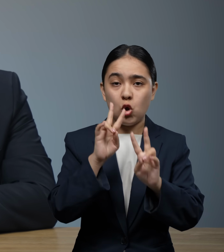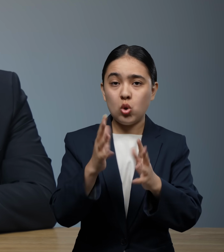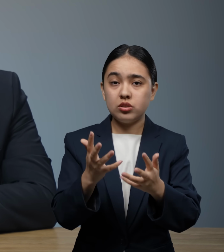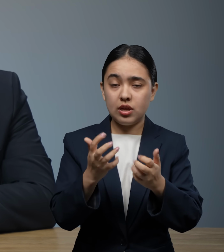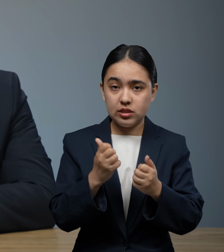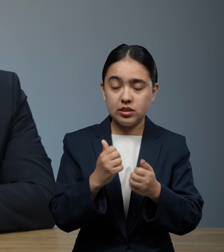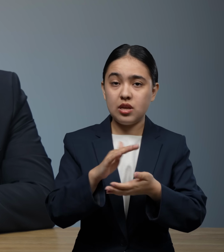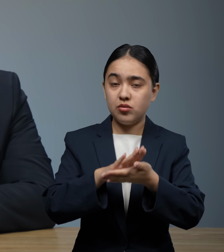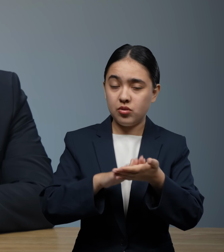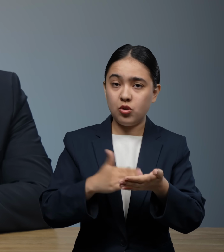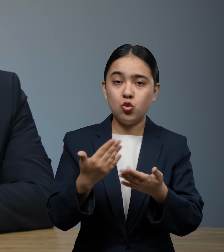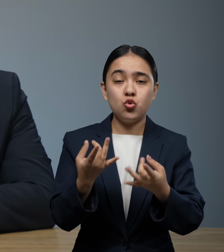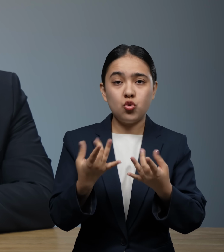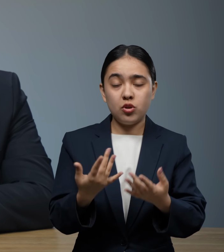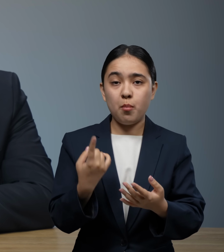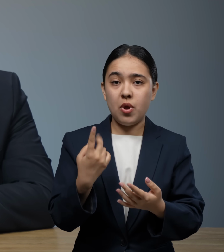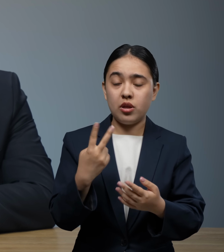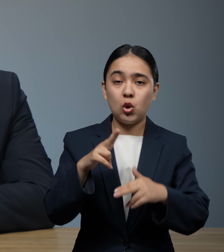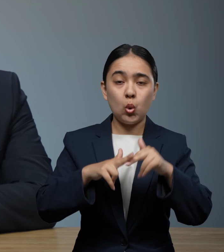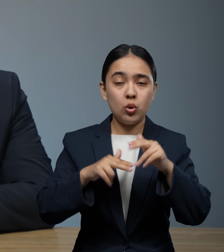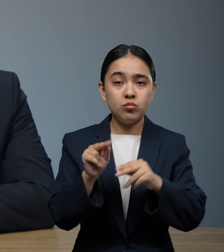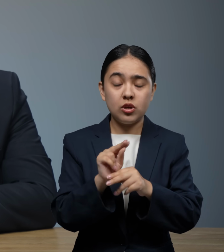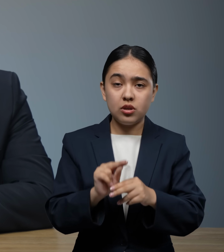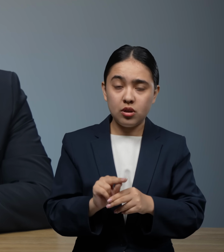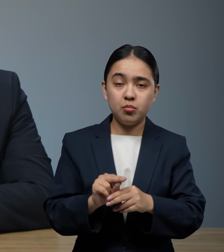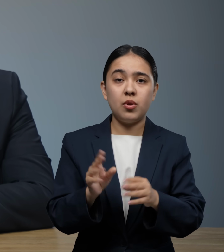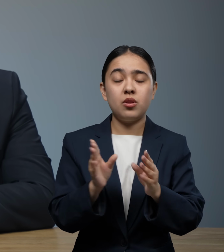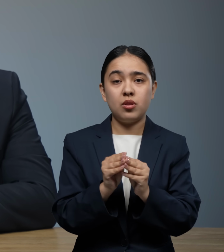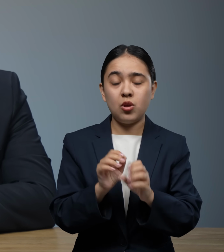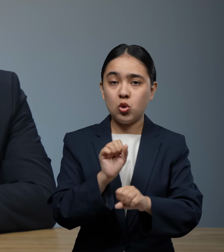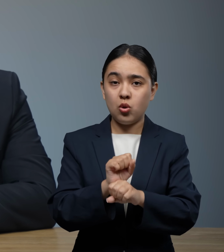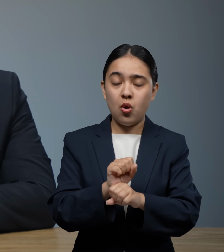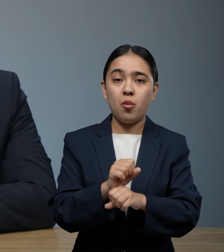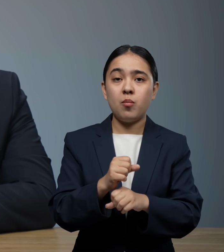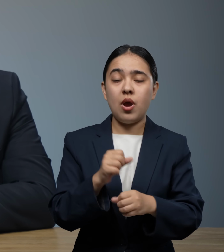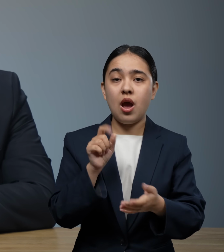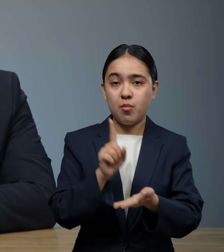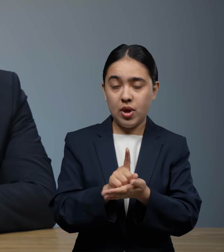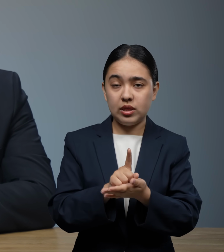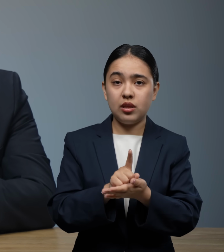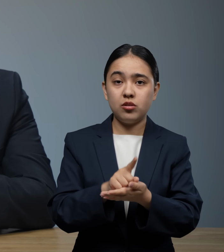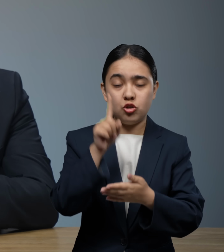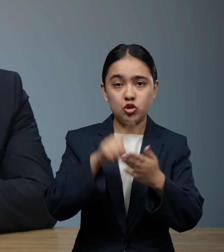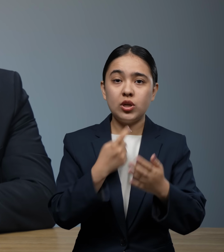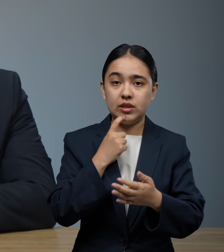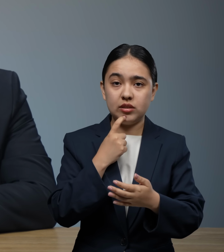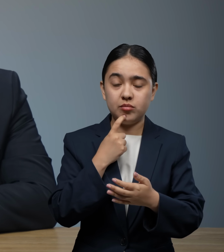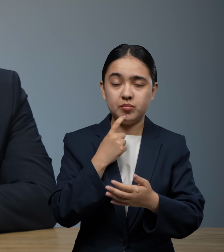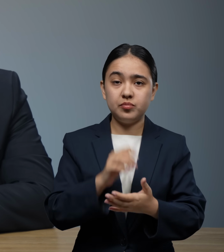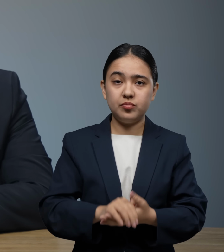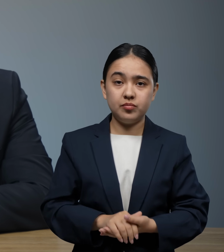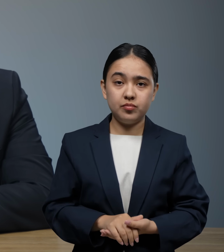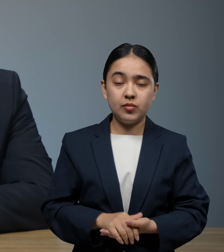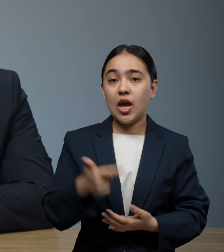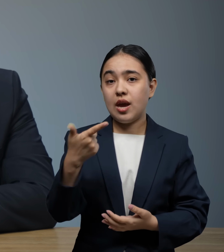qaytmasdan ko'rinish olgan tendensiyani shunchaki bir ikkita qurilmani ta'mirlab qo'yish bilangina to'xtatib bo'lishiga albatta ishonish